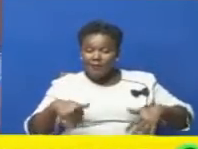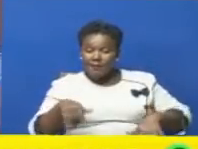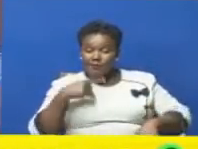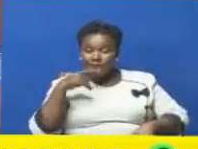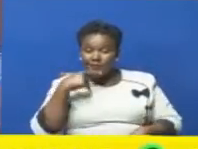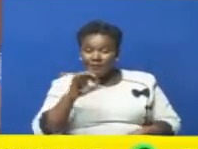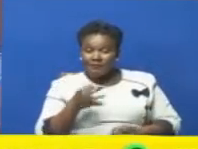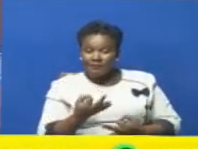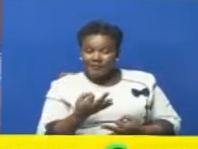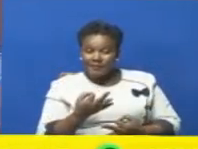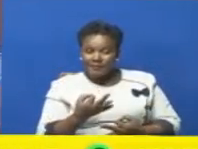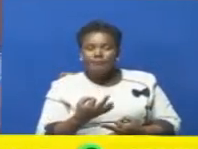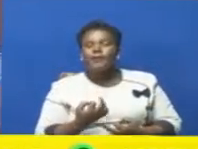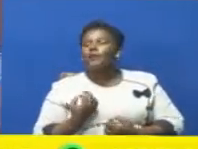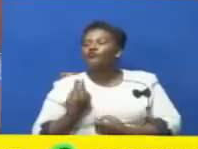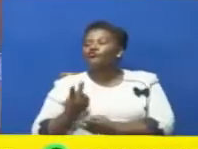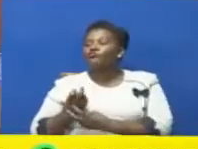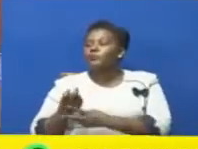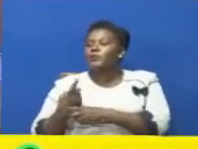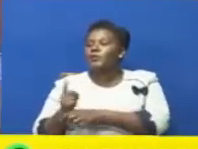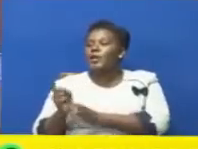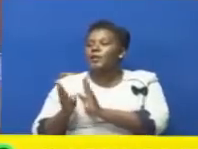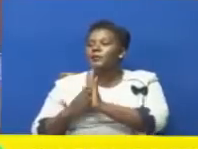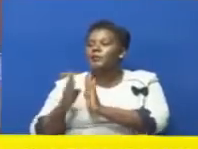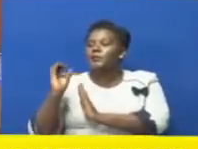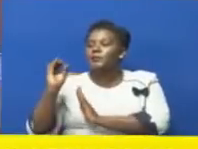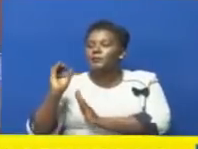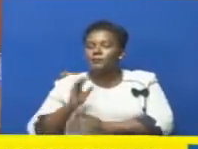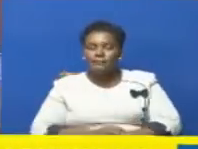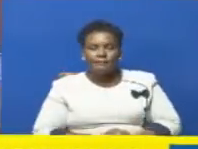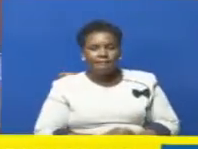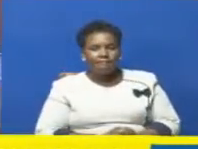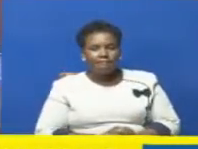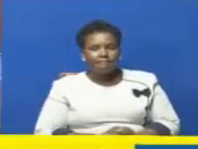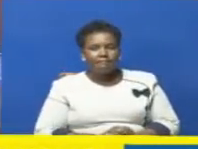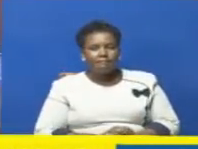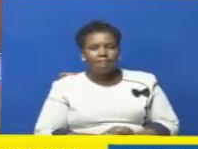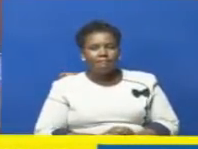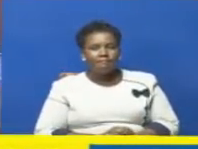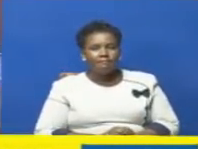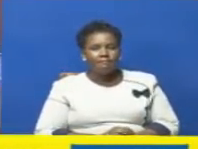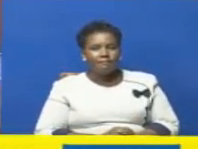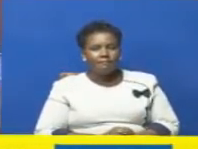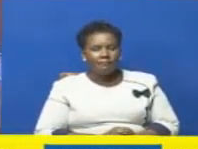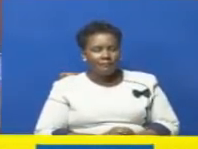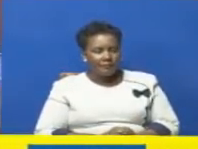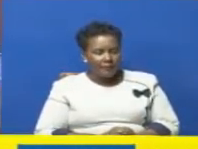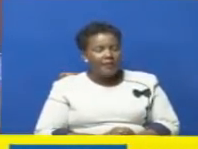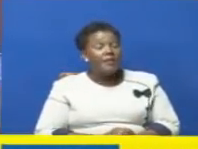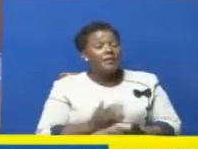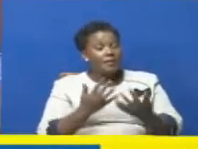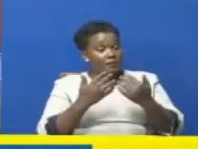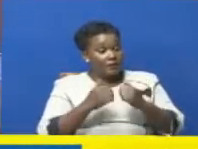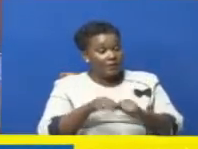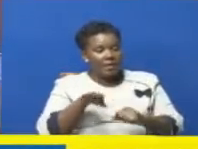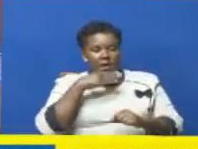90. Lakini pengine habari inaweza ikawa si nzuri ama